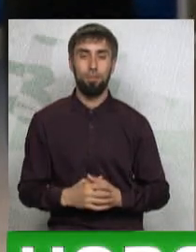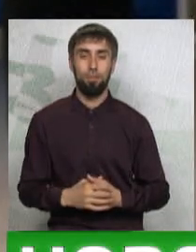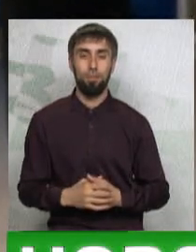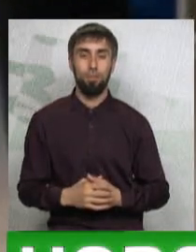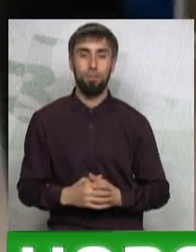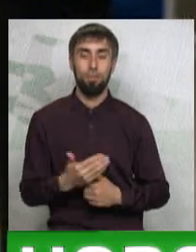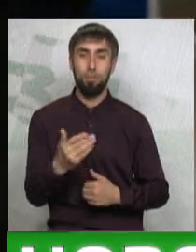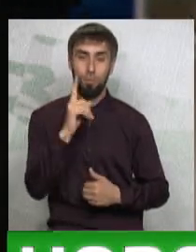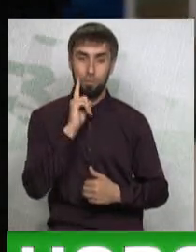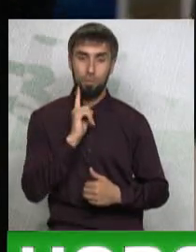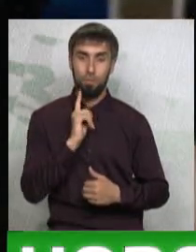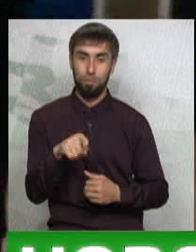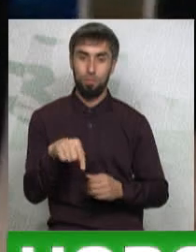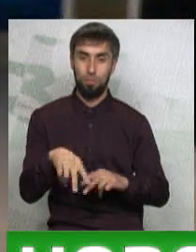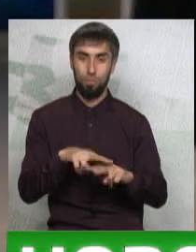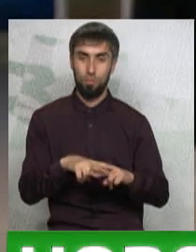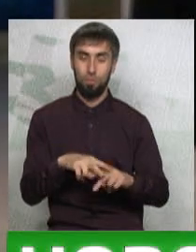тебе удобно ездить в эту школу?